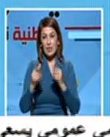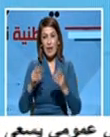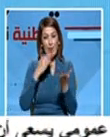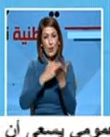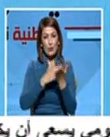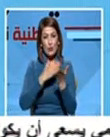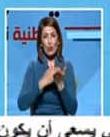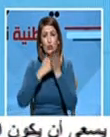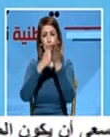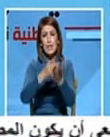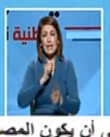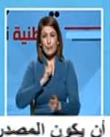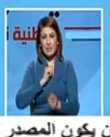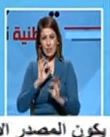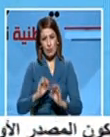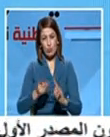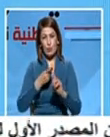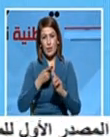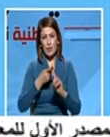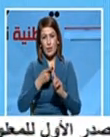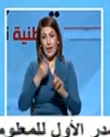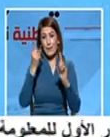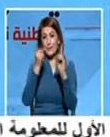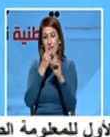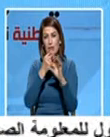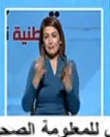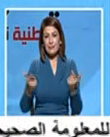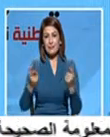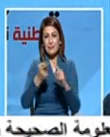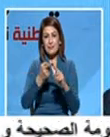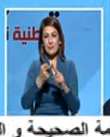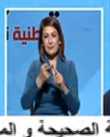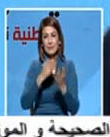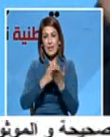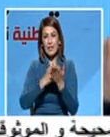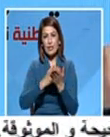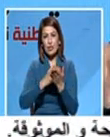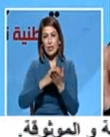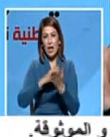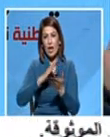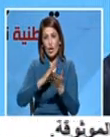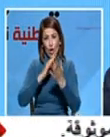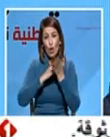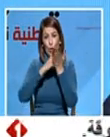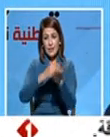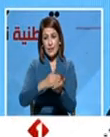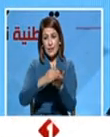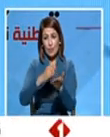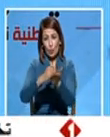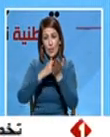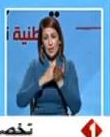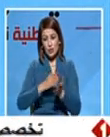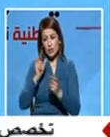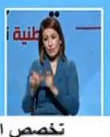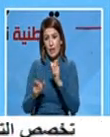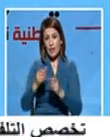سبيسيال معناتها ياخذوا فما وصفات ياخذوها يلزم يخليوا منها نسخه تقعد عند الصيدلي. الناس